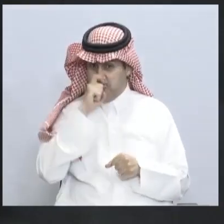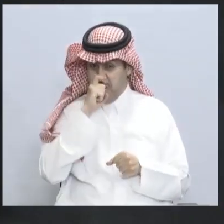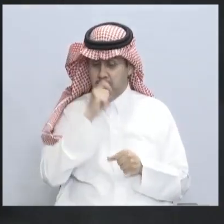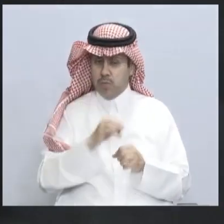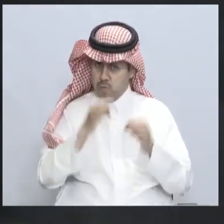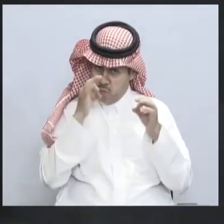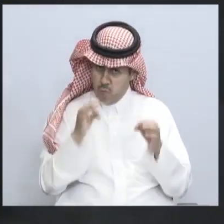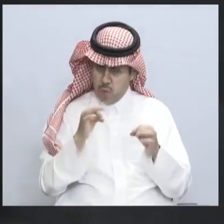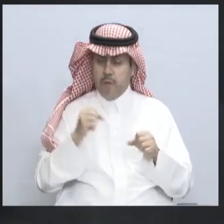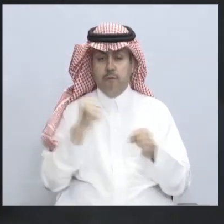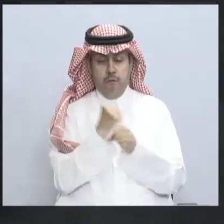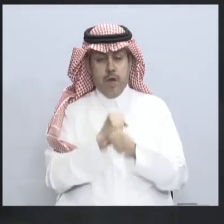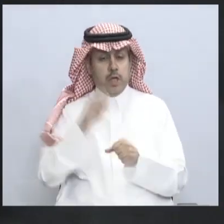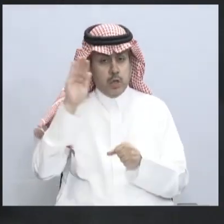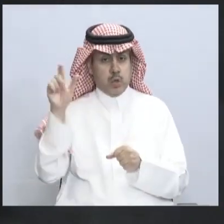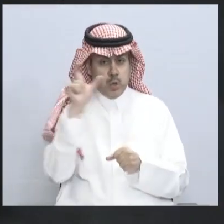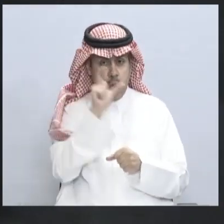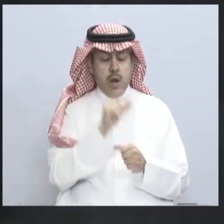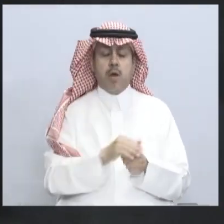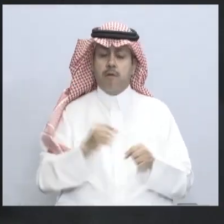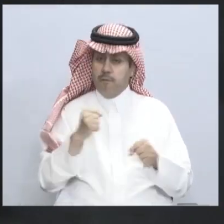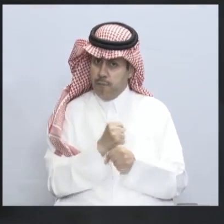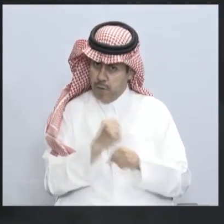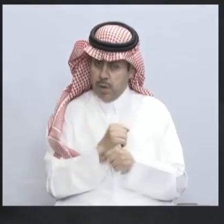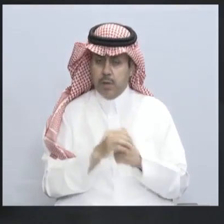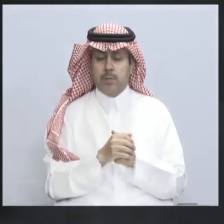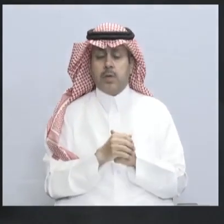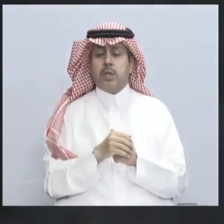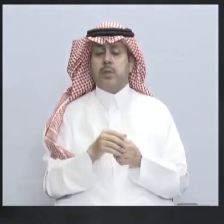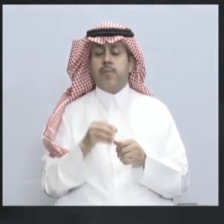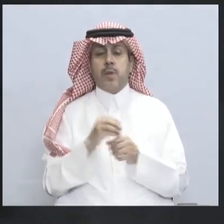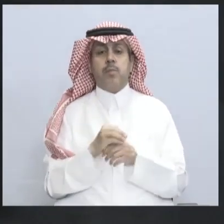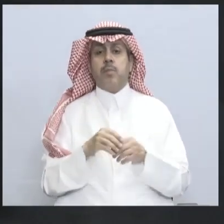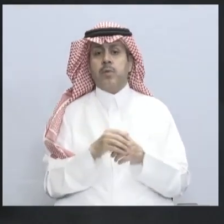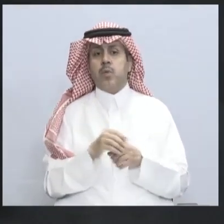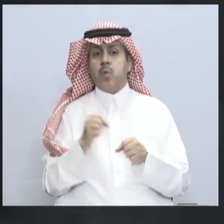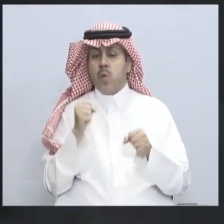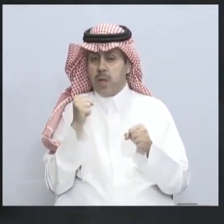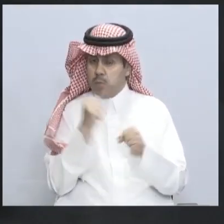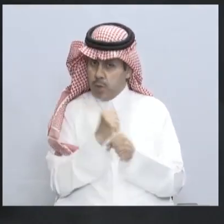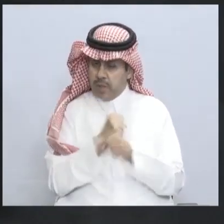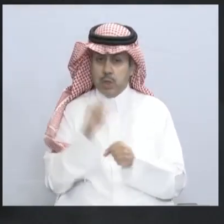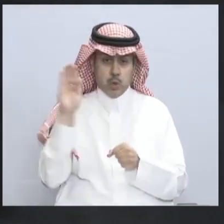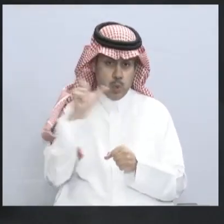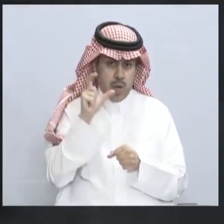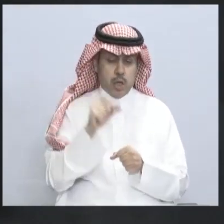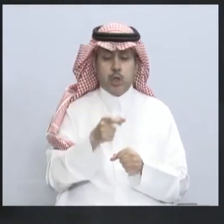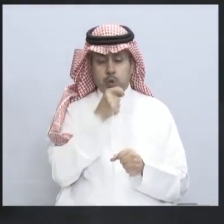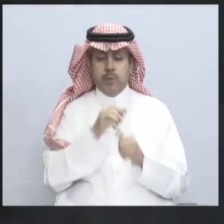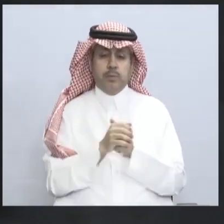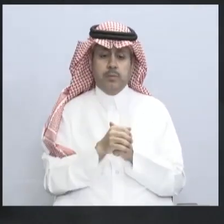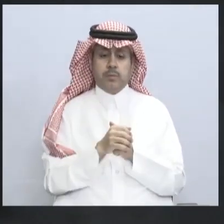كما مر معنا في صلاه الجمعه ومستحبات صلاه الجمعه ناتي الان الى سنن